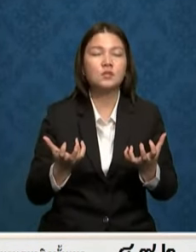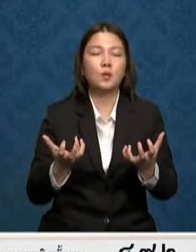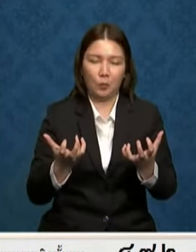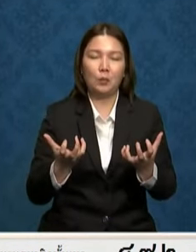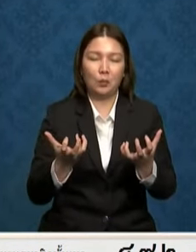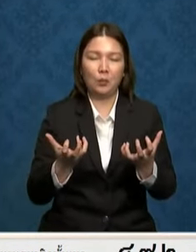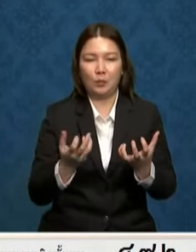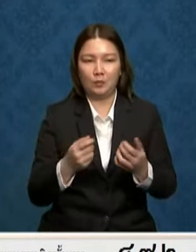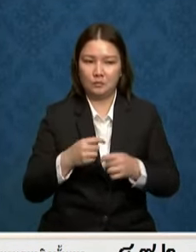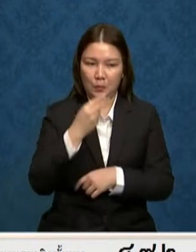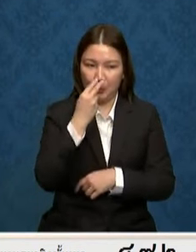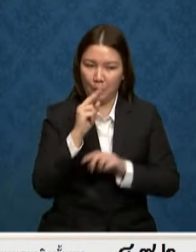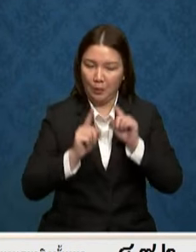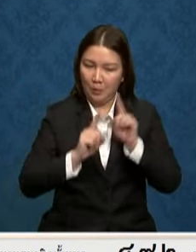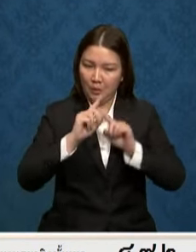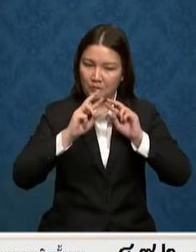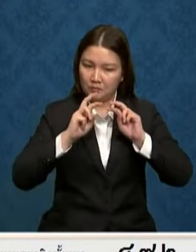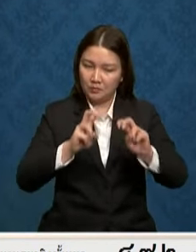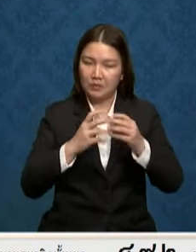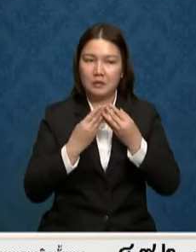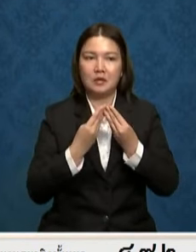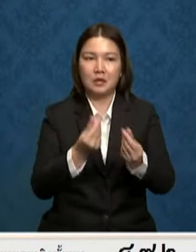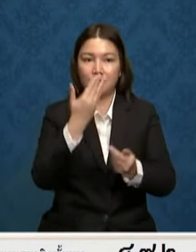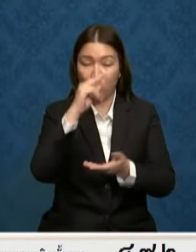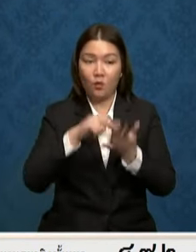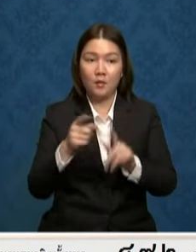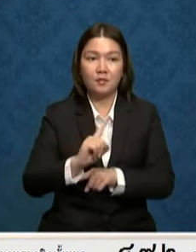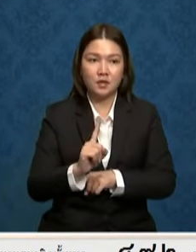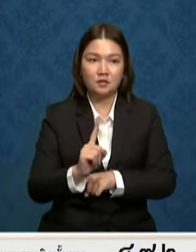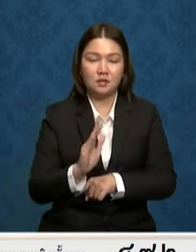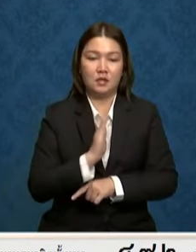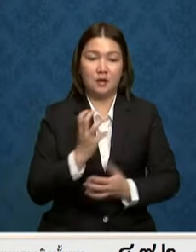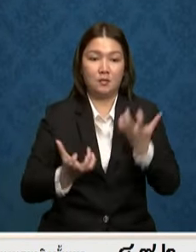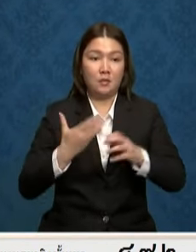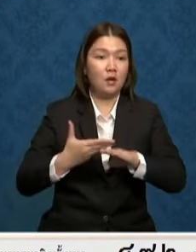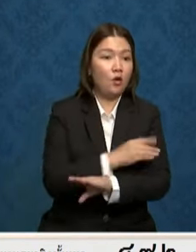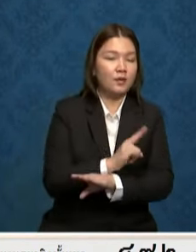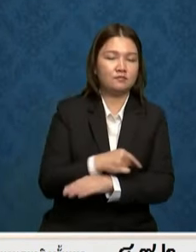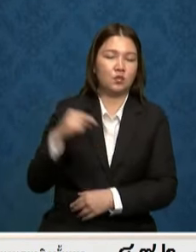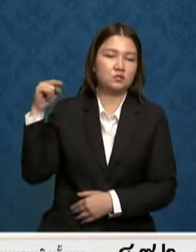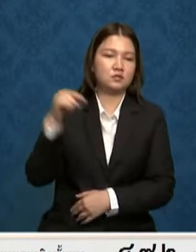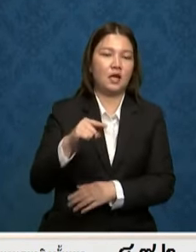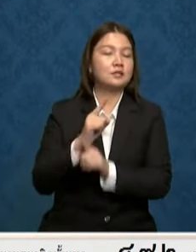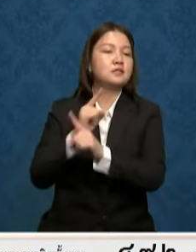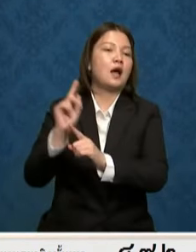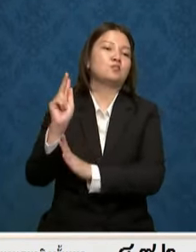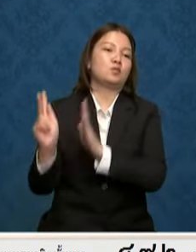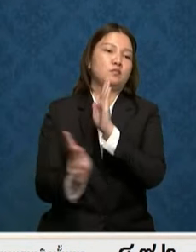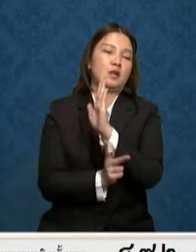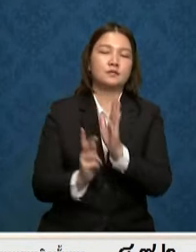อ่อนเพราะว่าในแง่นึงหน้าหนึ่งของความยุติธรรมก็คือการใช้อำนาจใช้การลงโทษตามกฎหมายนะ